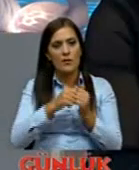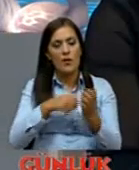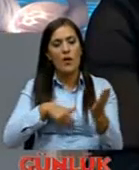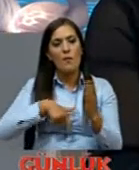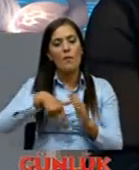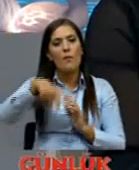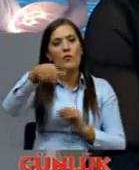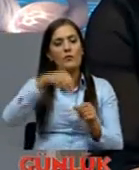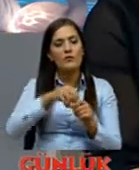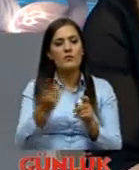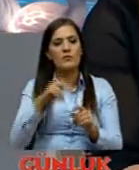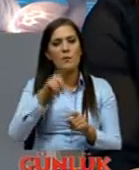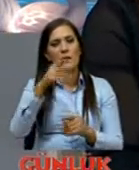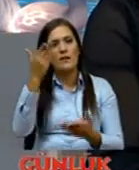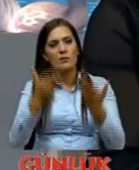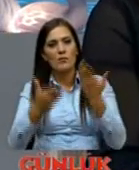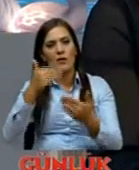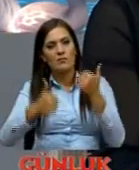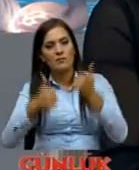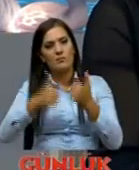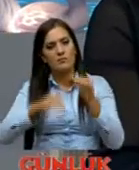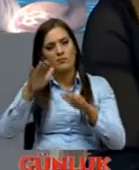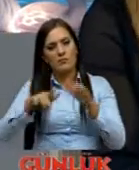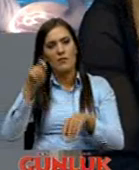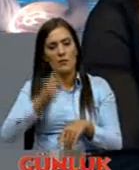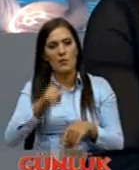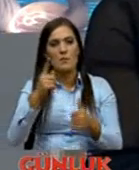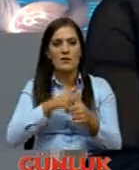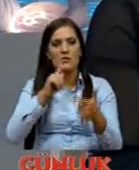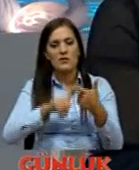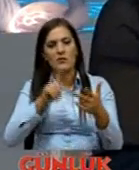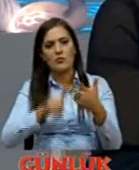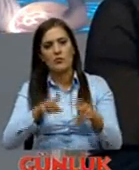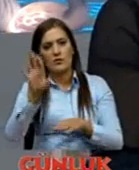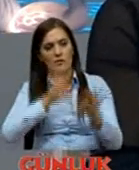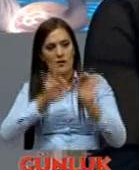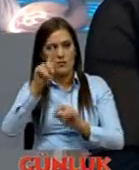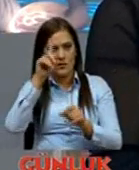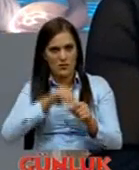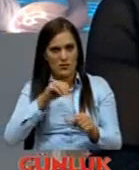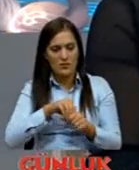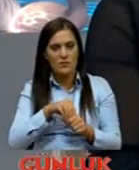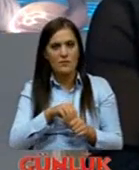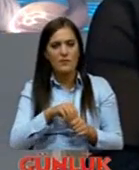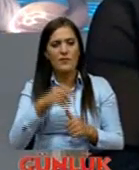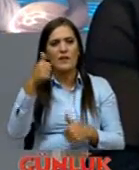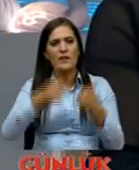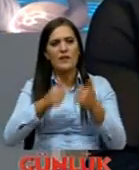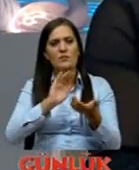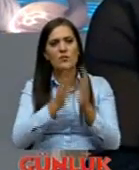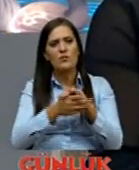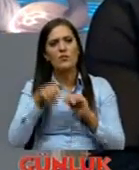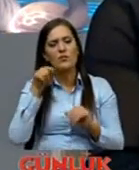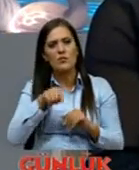podyuma çıkıp bir mukayese yapılıyor. Birinciyi, ikinciyi ve üçüncüyü seçmek için. Yarışma